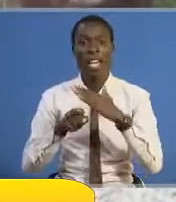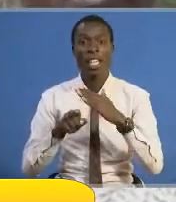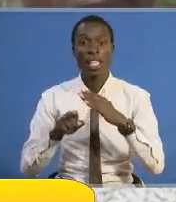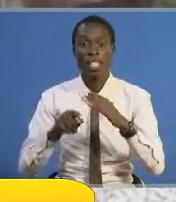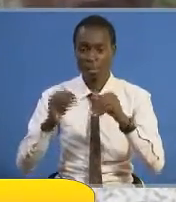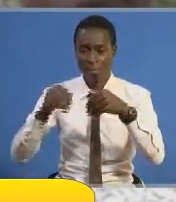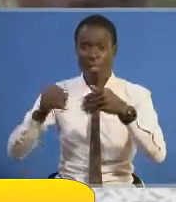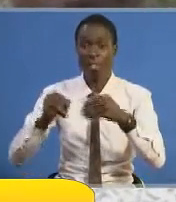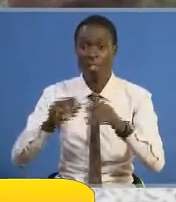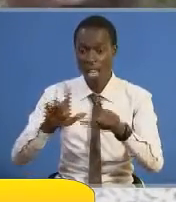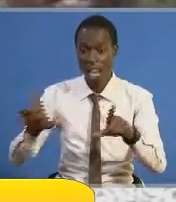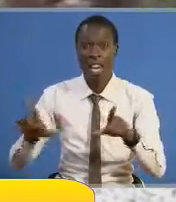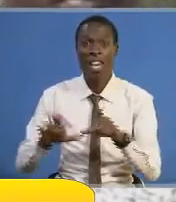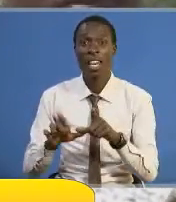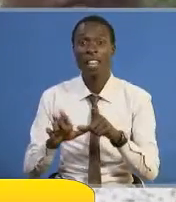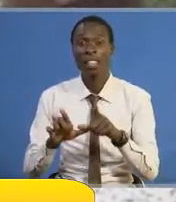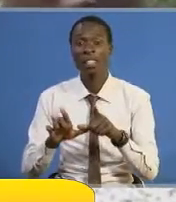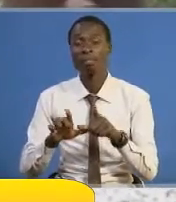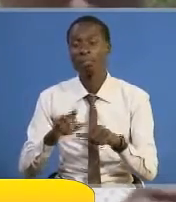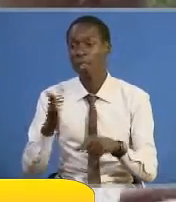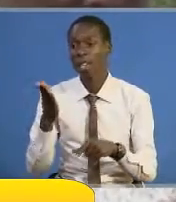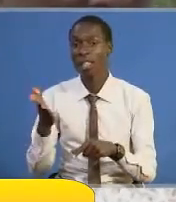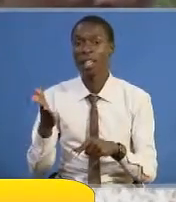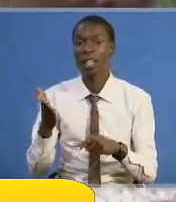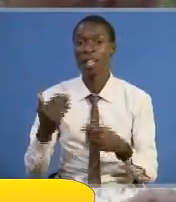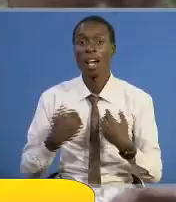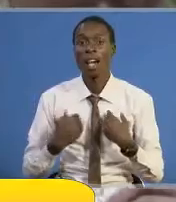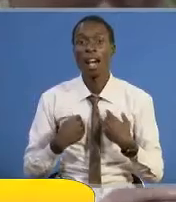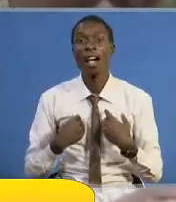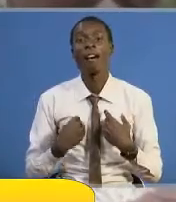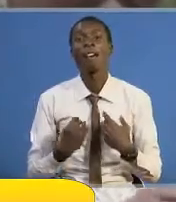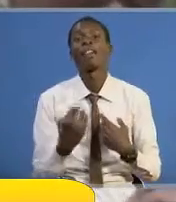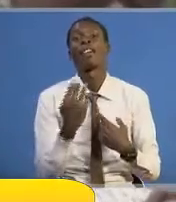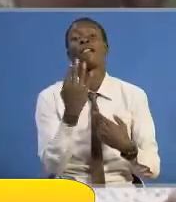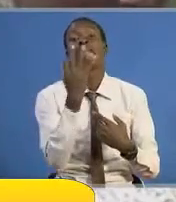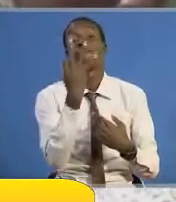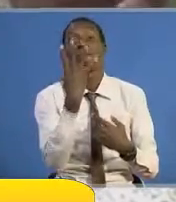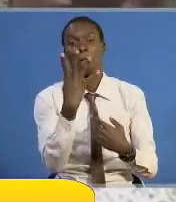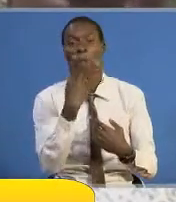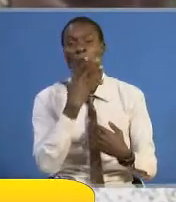mashamba ya watu wa Kiuso, na tuko na wazee wanne hapa,